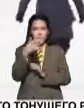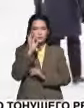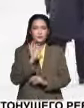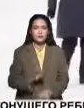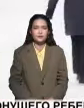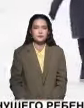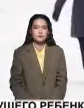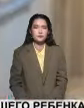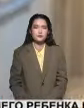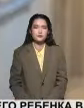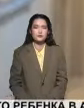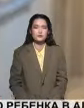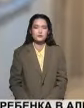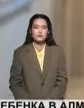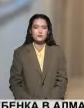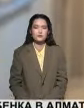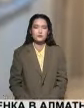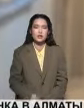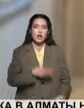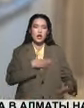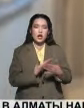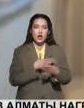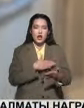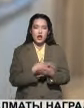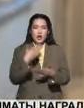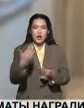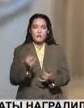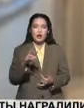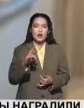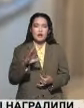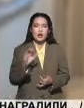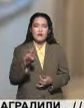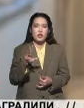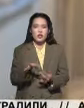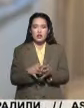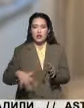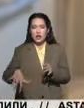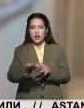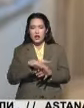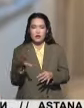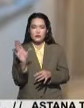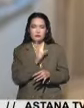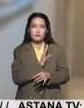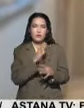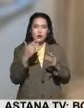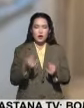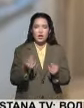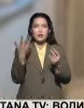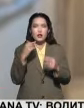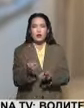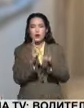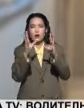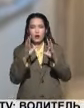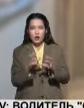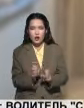следствию. За совершение убийства жительницы села Явленка и сельского района, труп которой обнаружен в собственном доме после